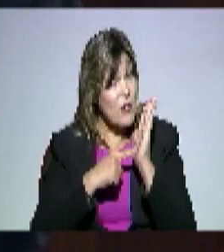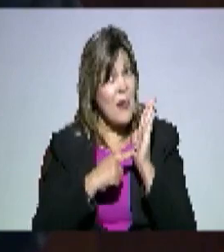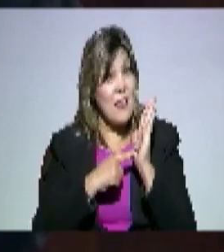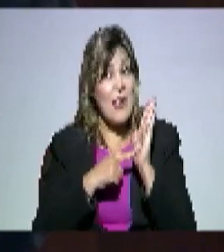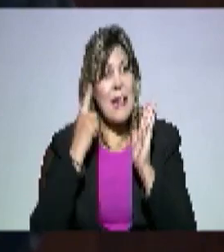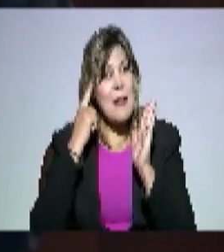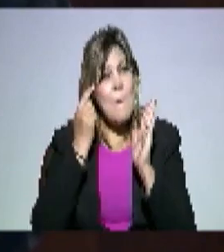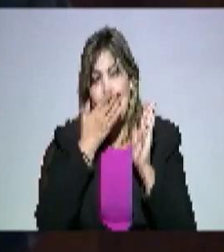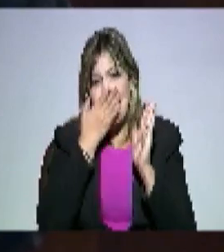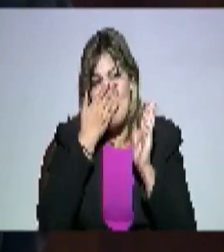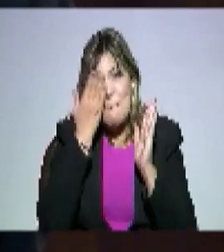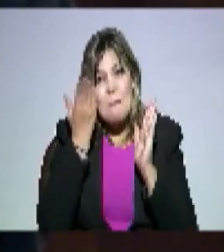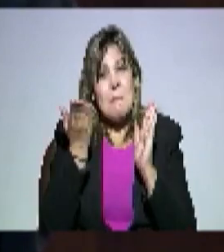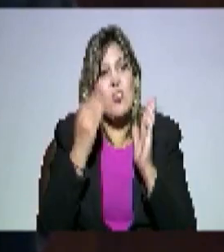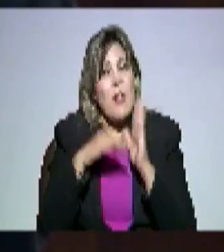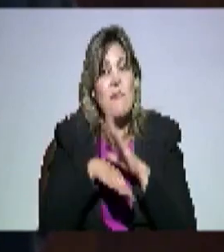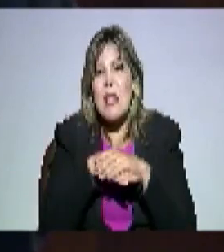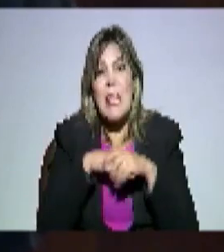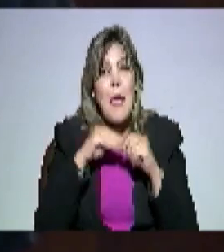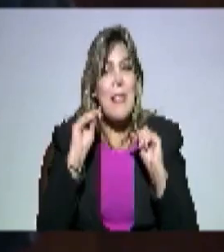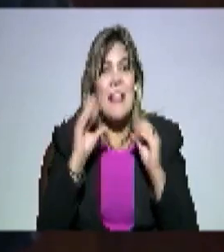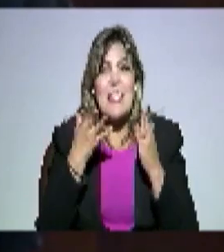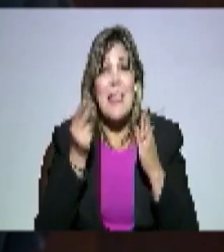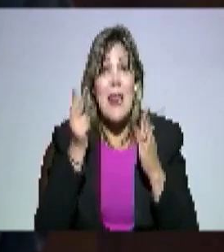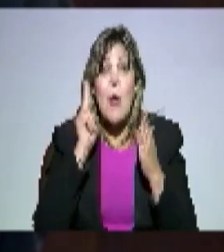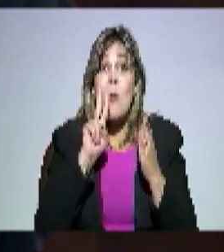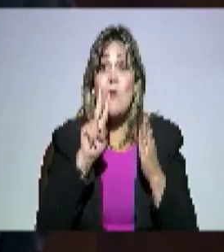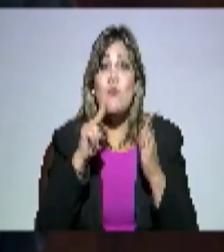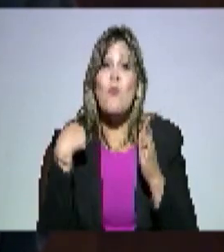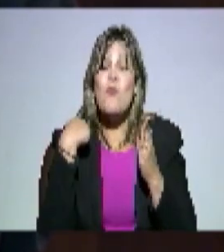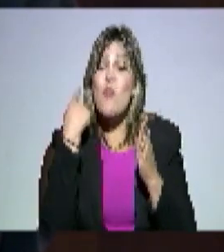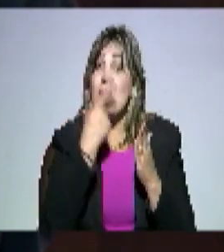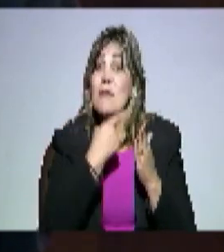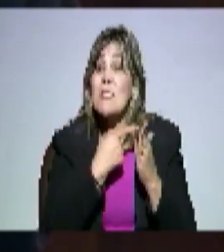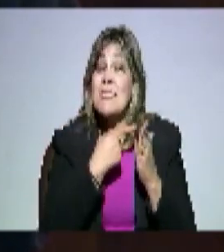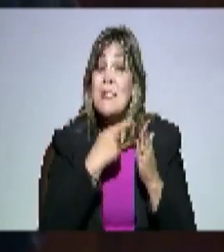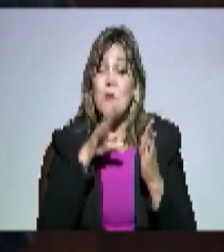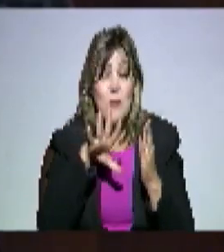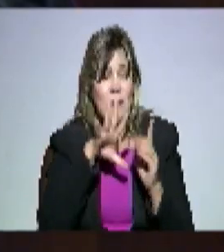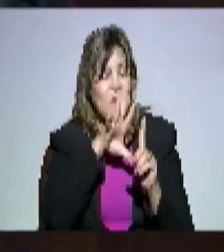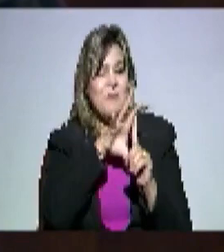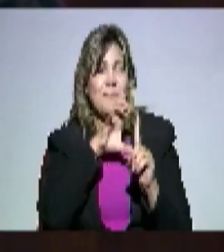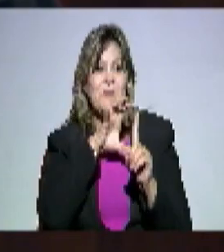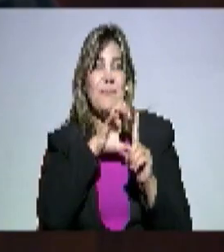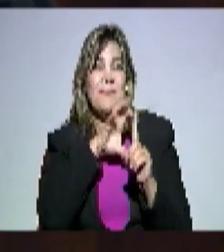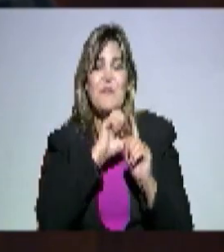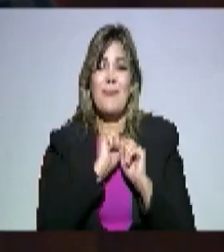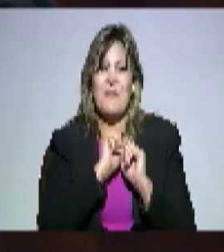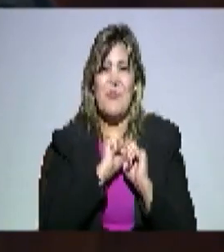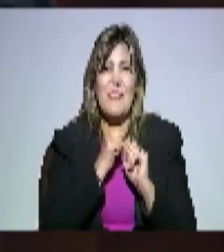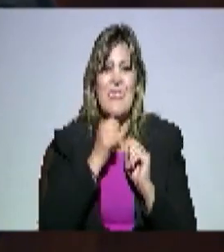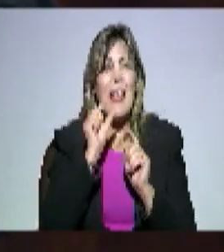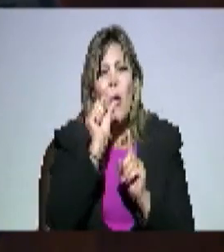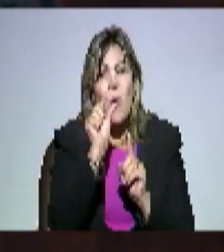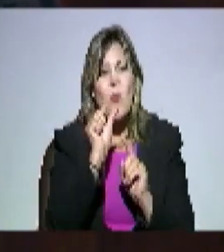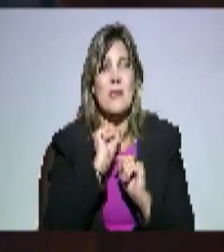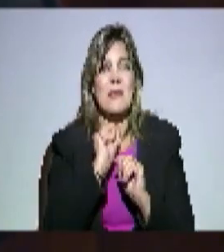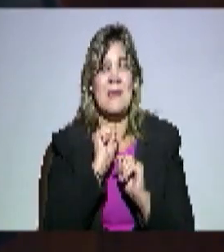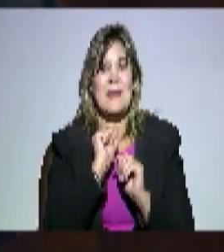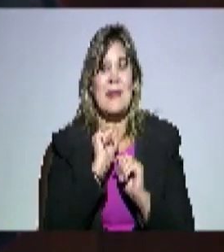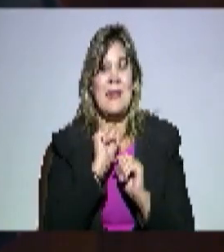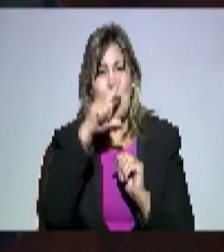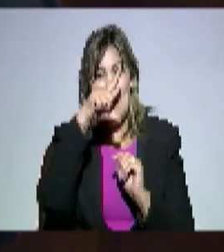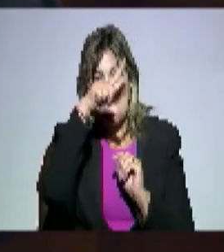كناش هنعرف انها قابله للتنفيذ الا لما نشوف القديسين دول واللي انا بقوله لحضراتكم ده عينه لان